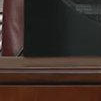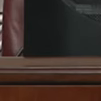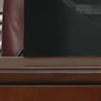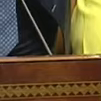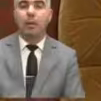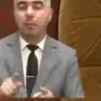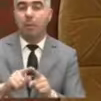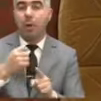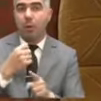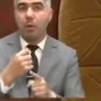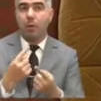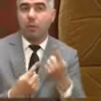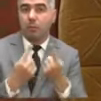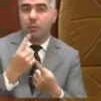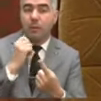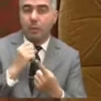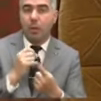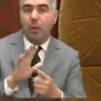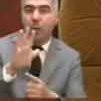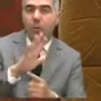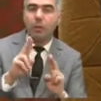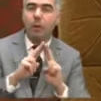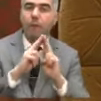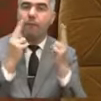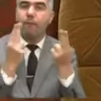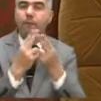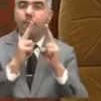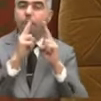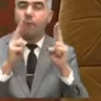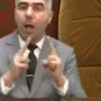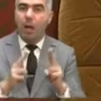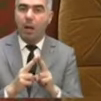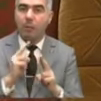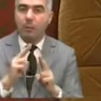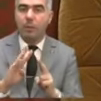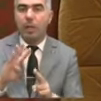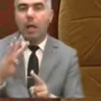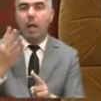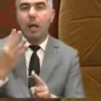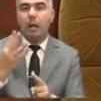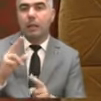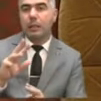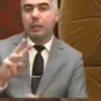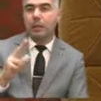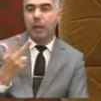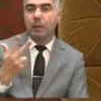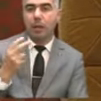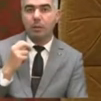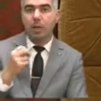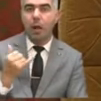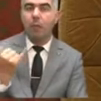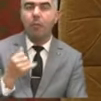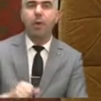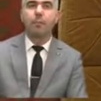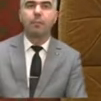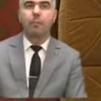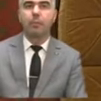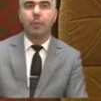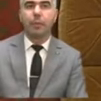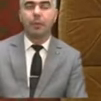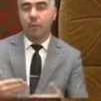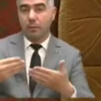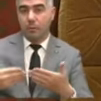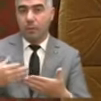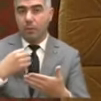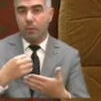الناس هذه أبيل دوفر دولي، وشاركوا فيها أربعة ديال ثلاثة ديال المؤسسات كبار،